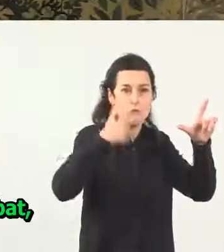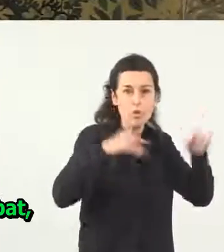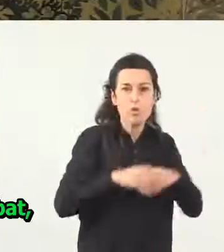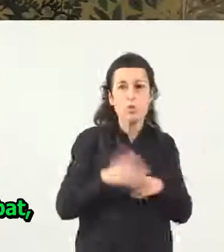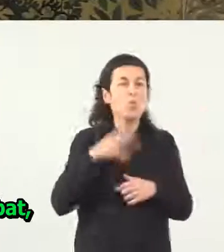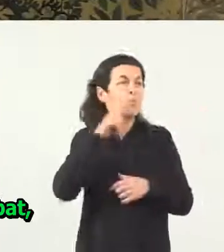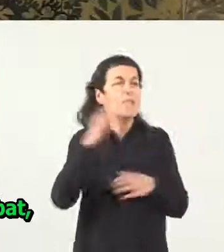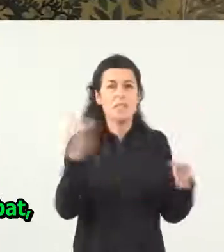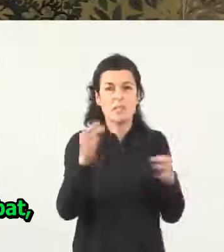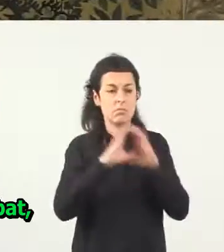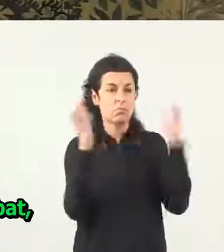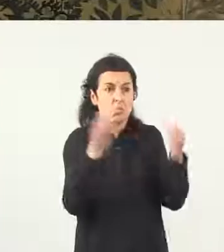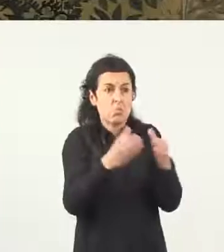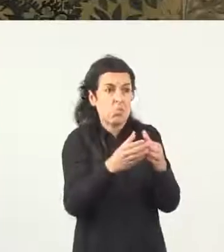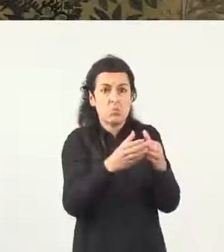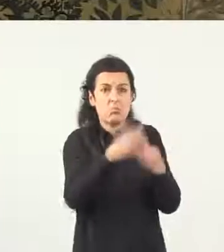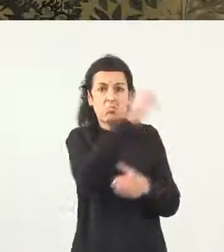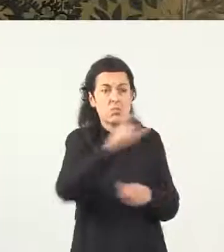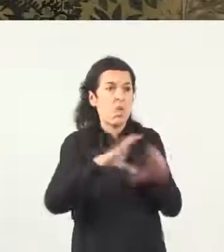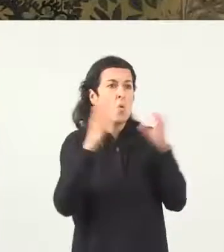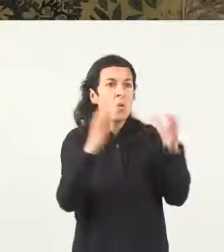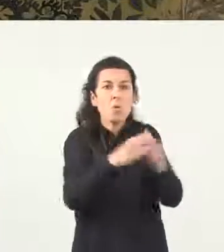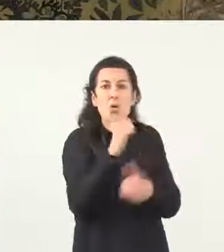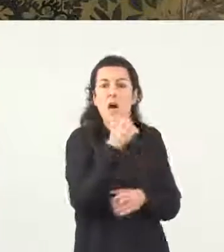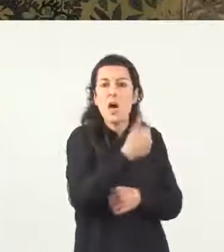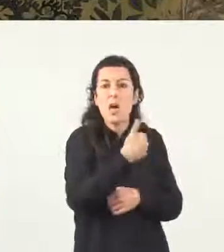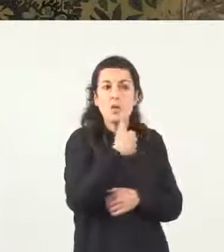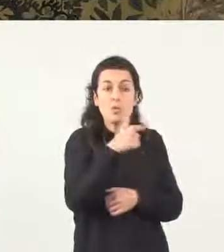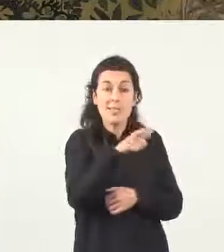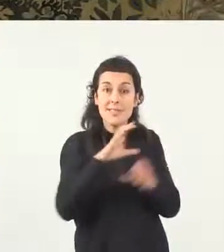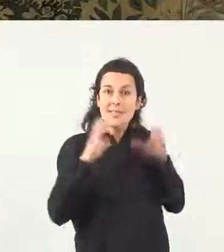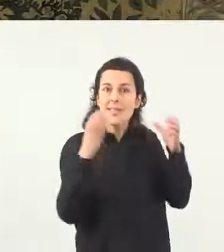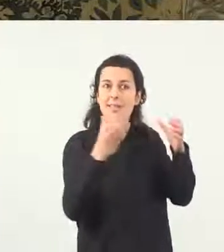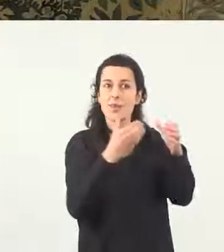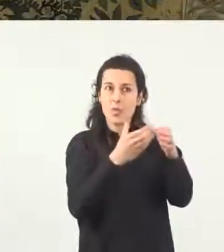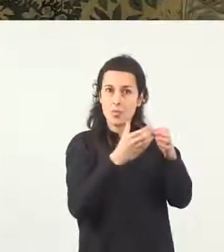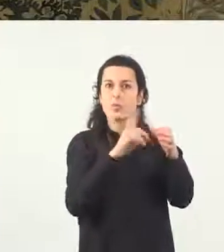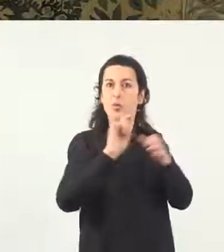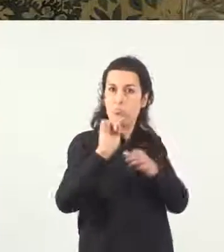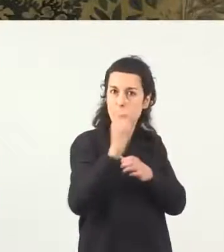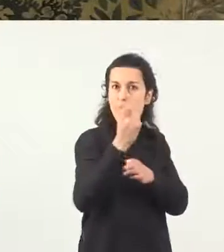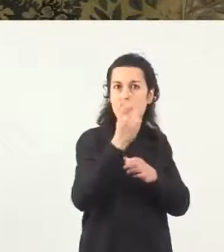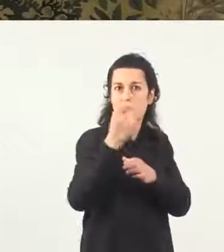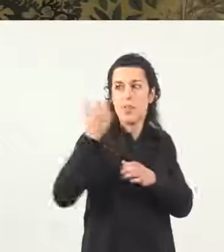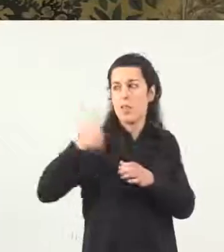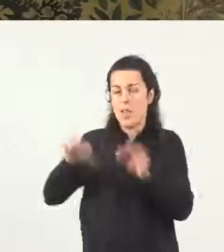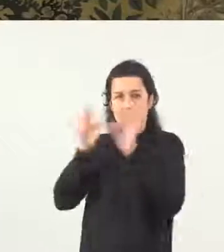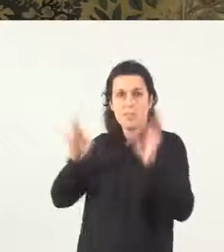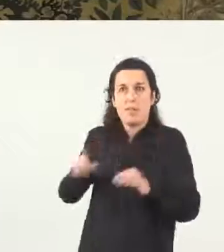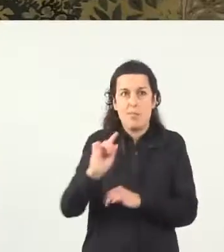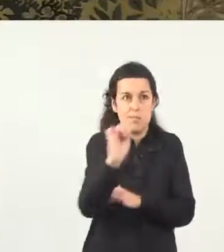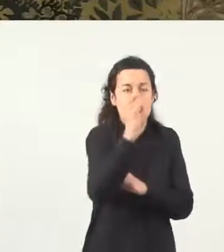jende talde bat. Jende anonimo bat. Eta jende kolektibo horrek nolabait lortu duena edo lortu duguna Euskal Herrian,